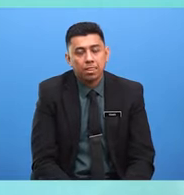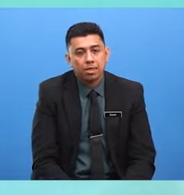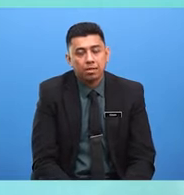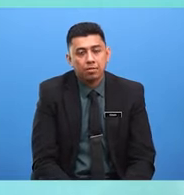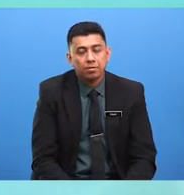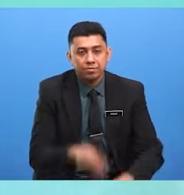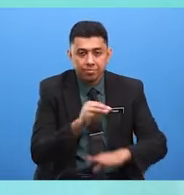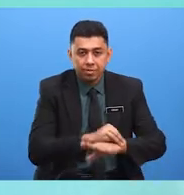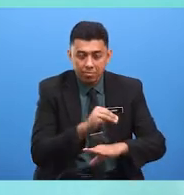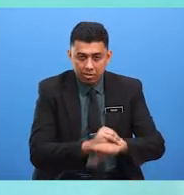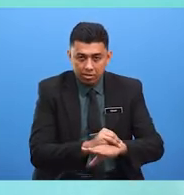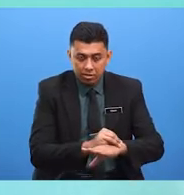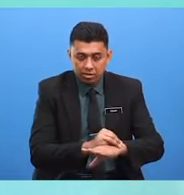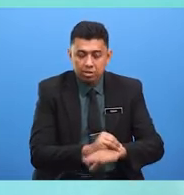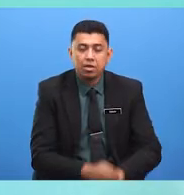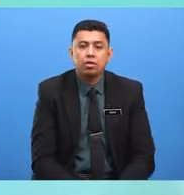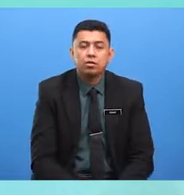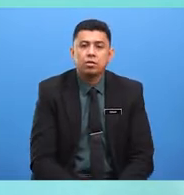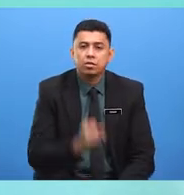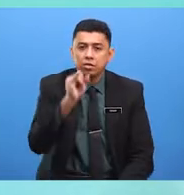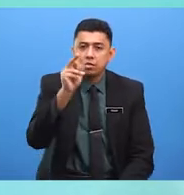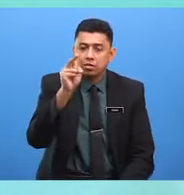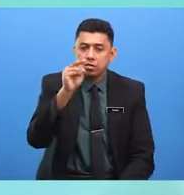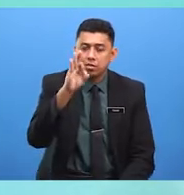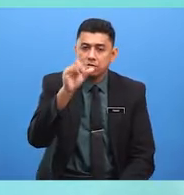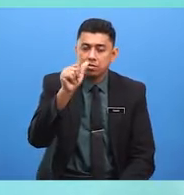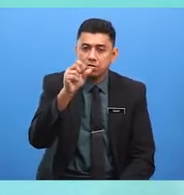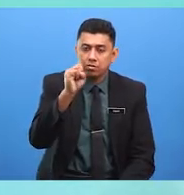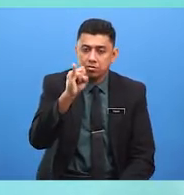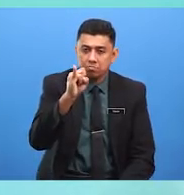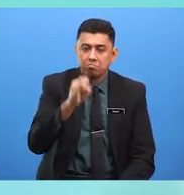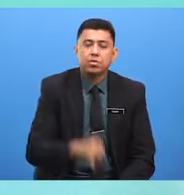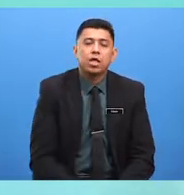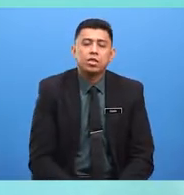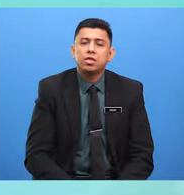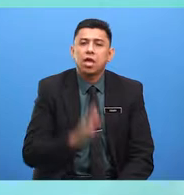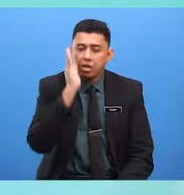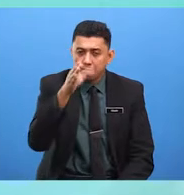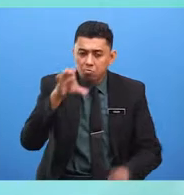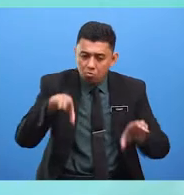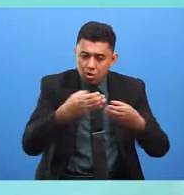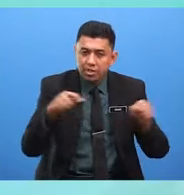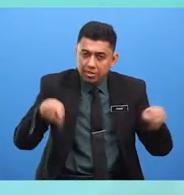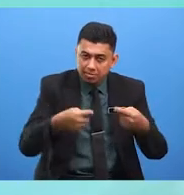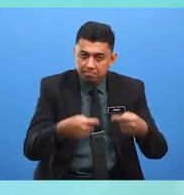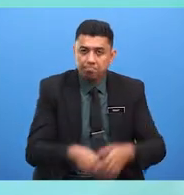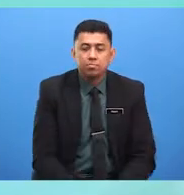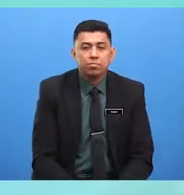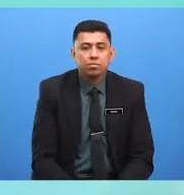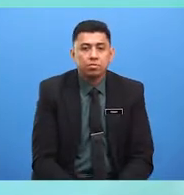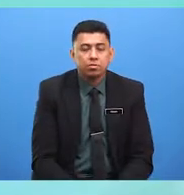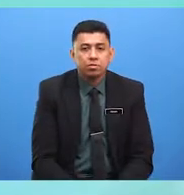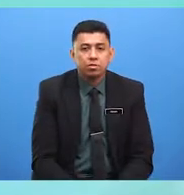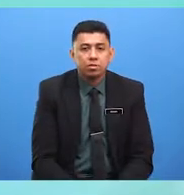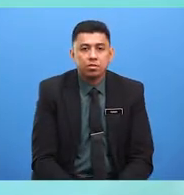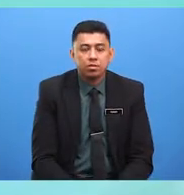Hai cuma sein vlassi kerajaan akan mengambil tindakan berikut Riza tunai Riza